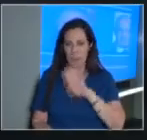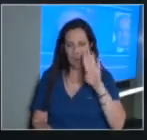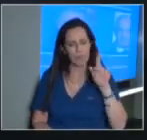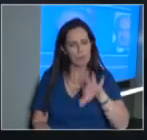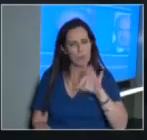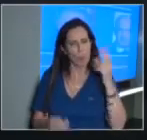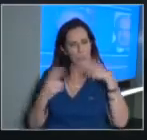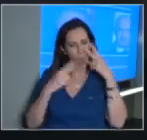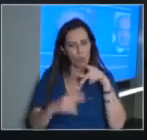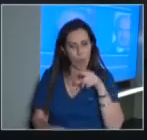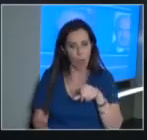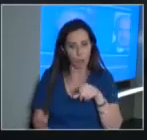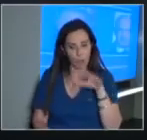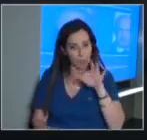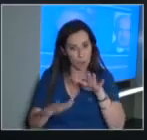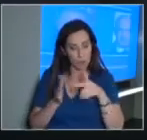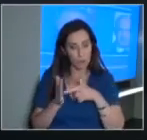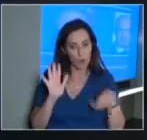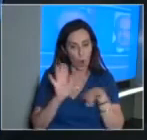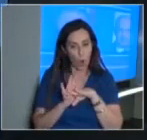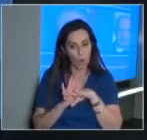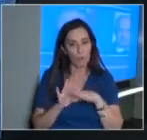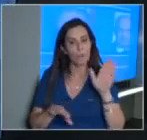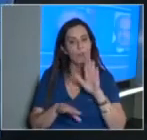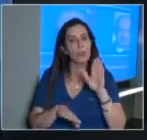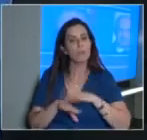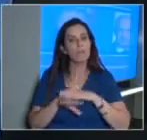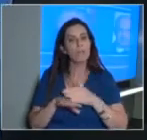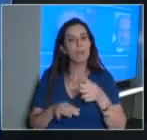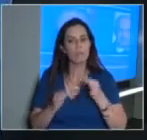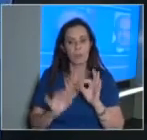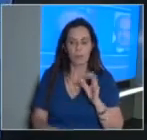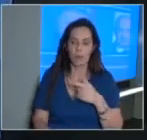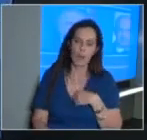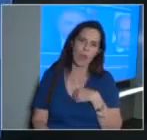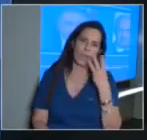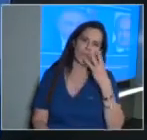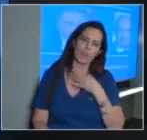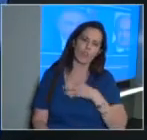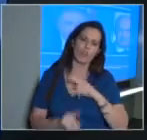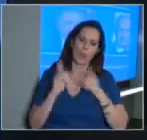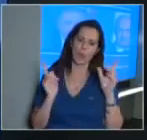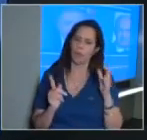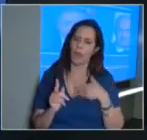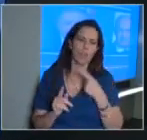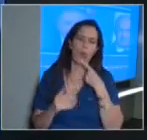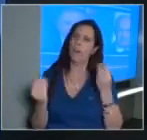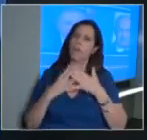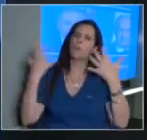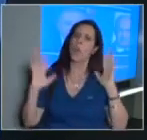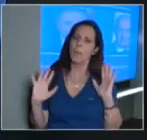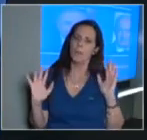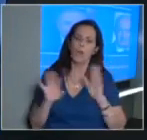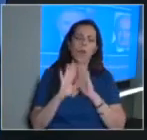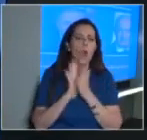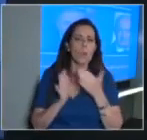יגיעו לעמק השווה, האם אתה תפיל את הממשלה בשביל חוק, בשביל תיק המשפטים? אז לי יש שפה אחרת וסגנון אחר. אני לא נותן הצהרות ואז נעלם.